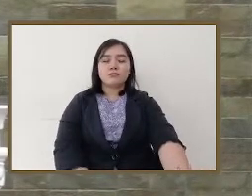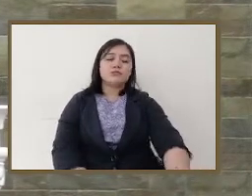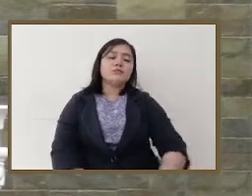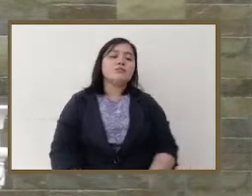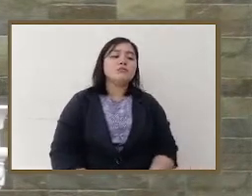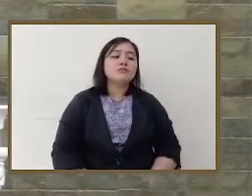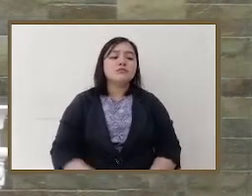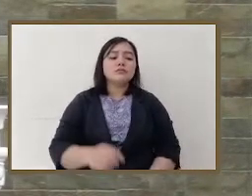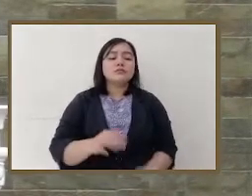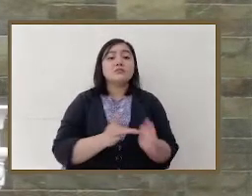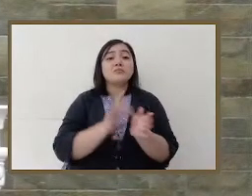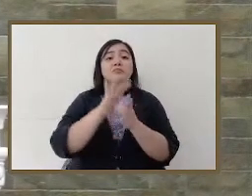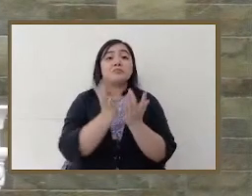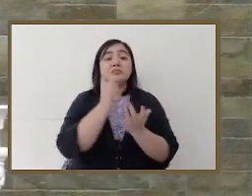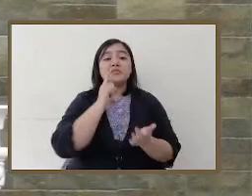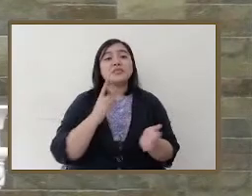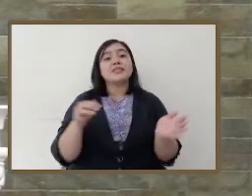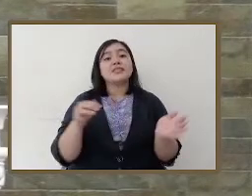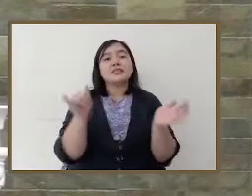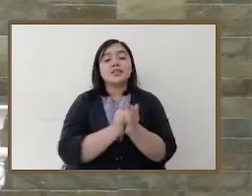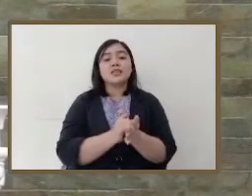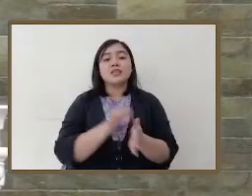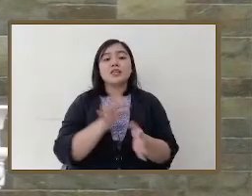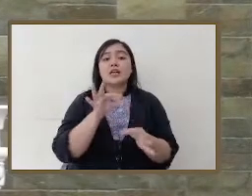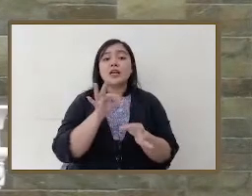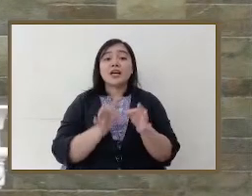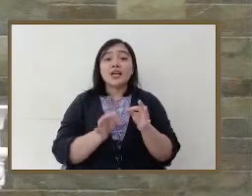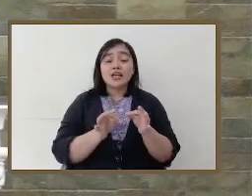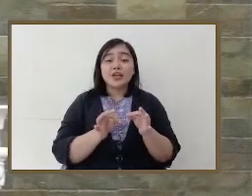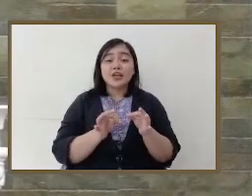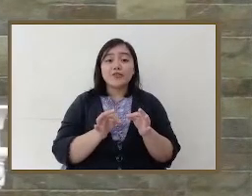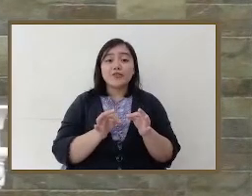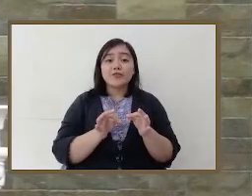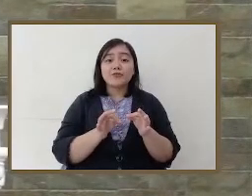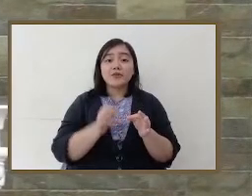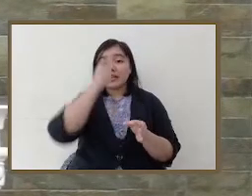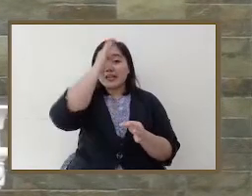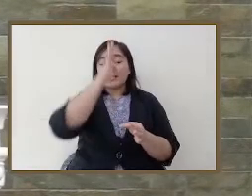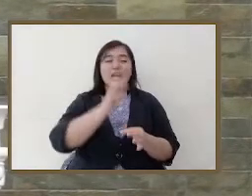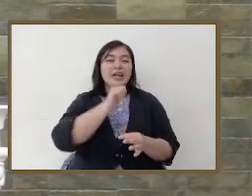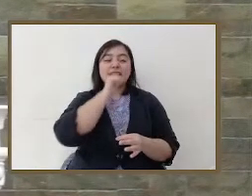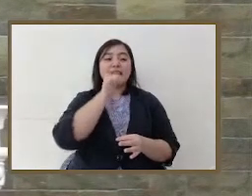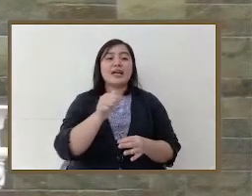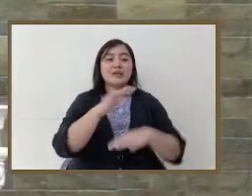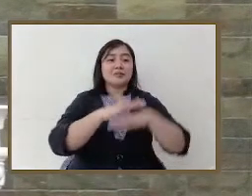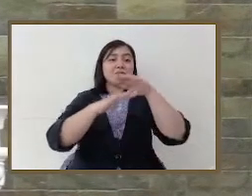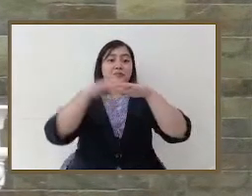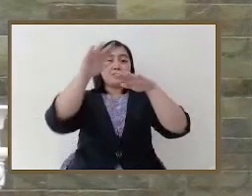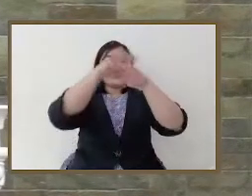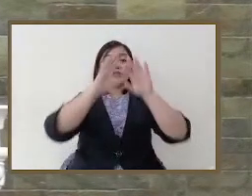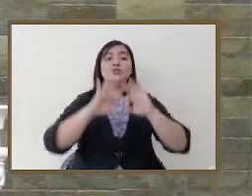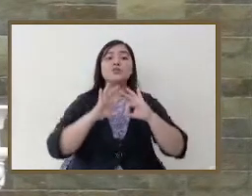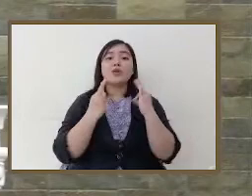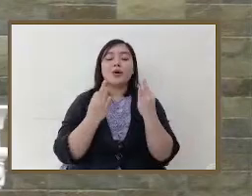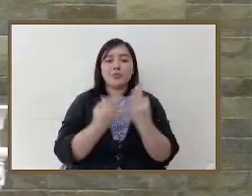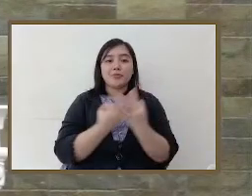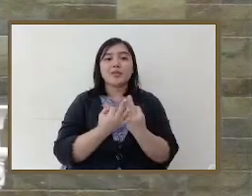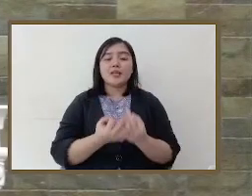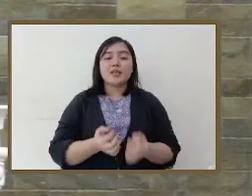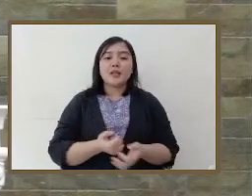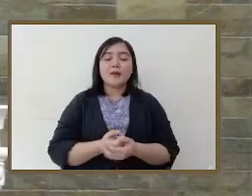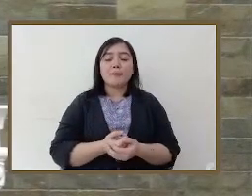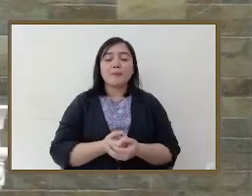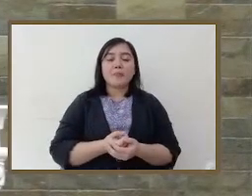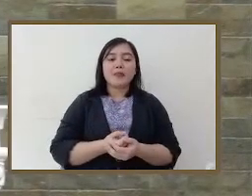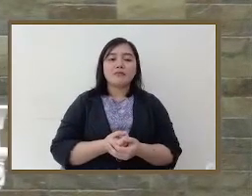house. So you see, mga kapatid, that God is the builder of the home. God is the builder. David was not talking